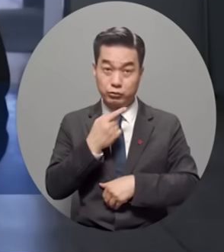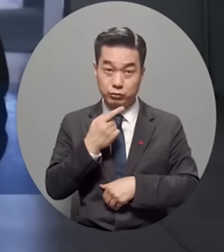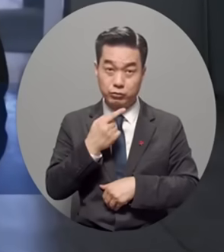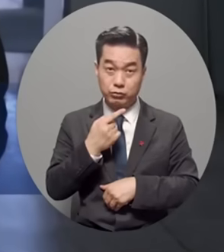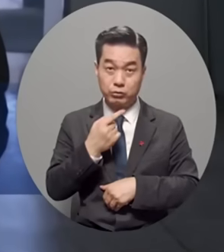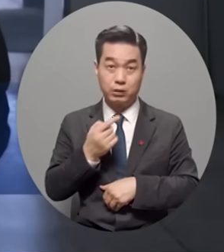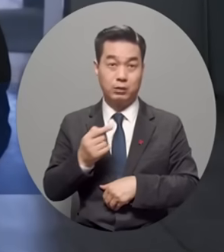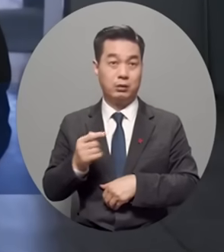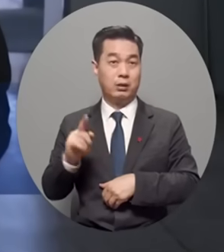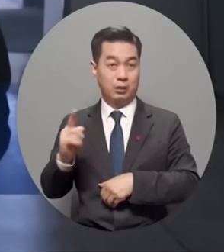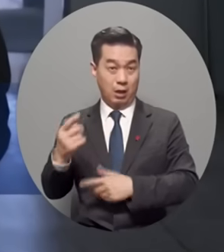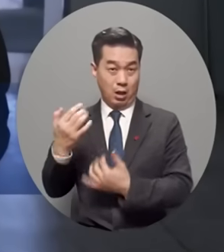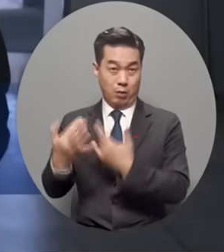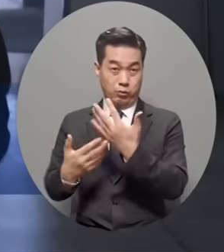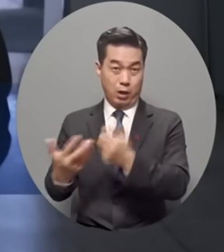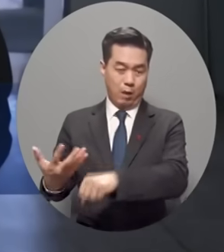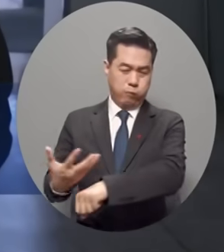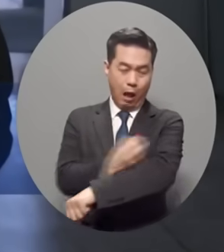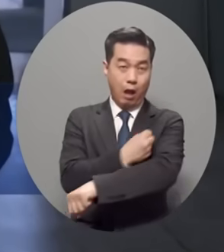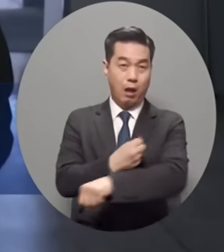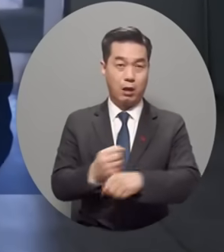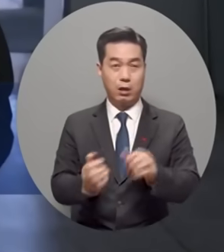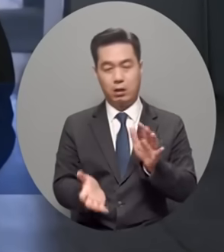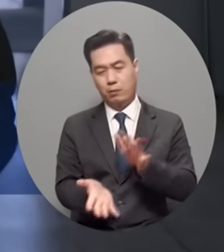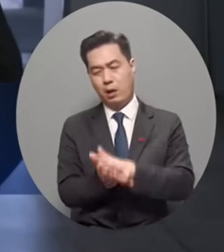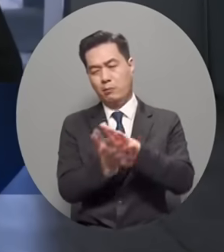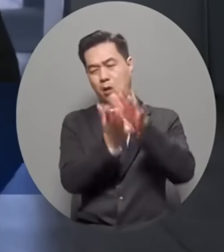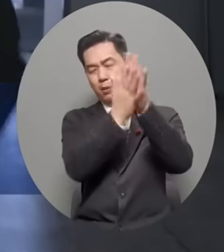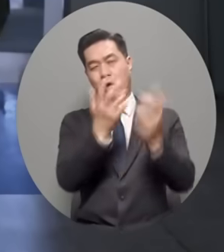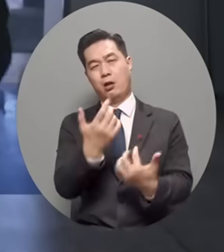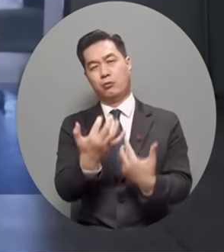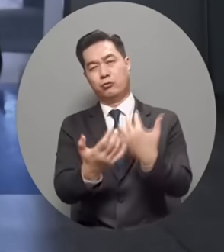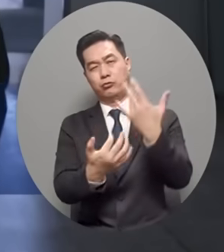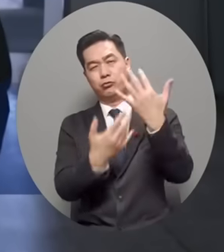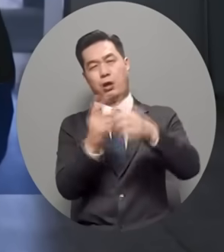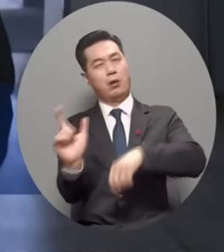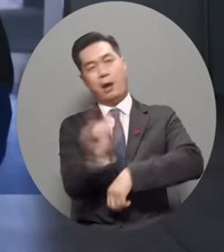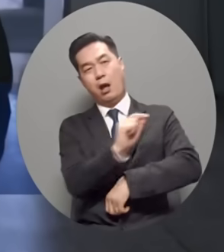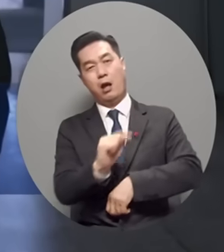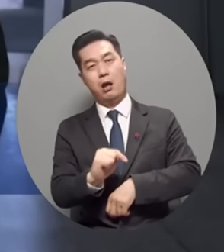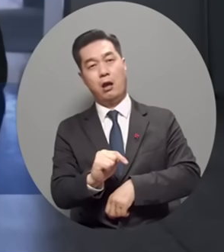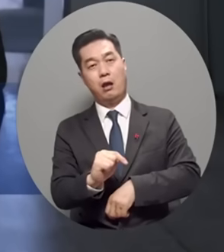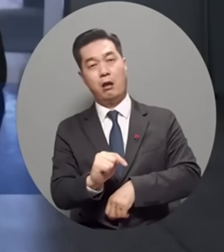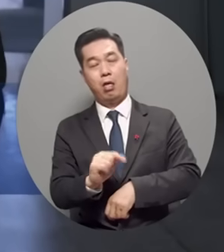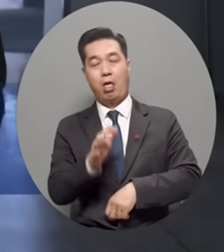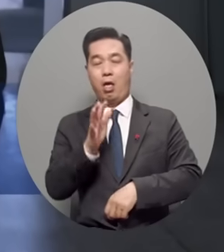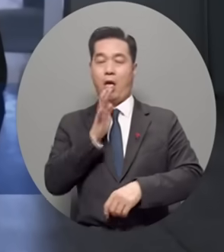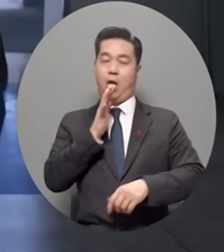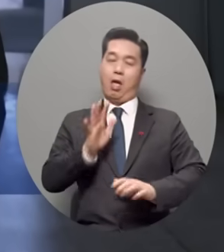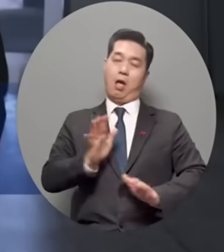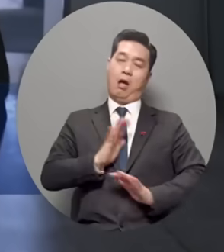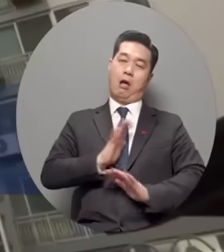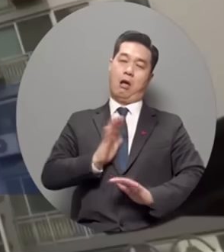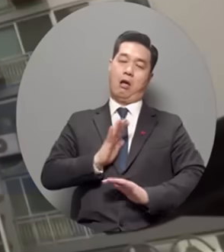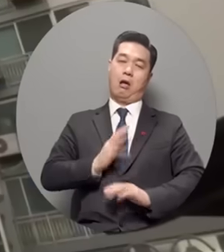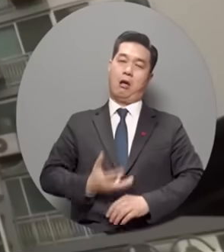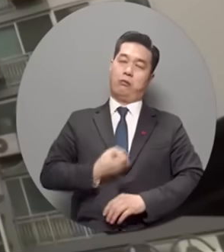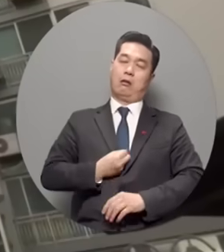네, 근데 한번 이렇게 불길이 번지니까 그 위쪽으로 올라온 속도가 너무 빠르고 굉장히